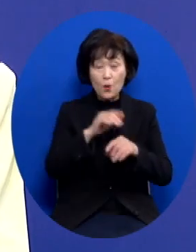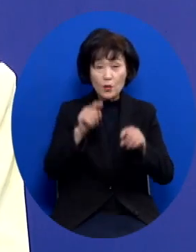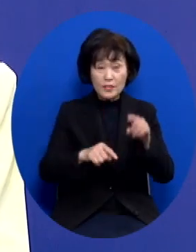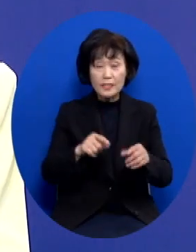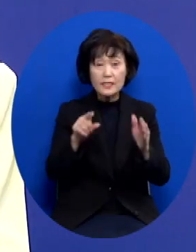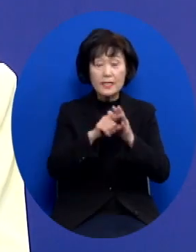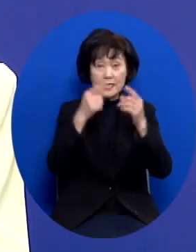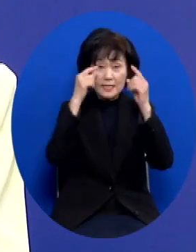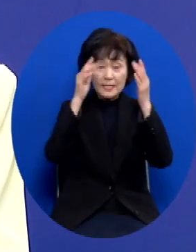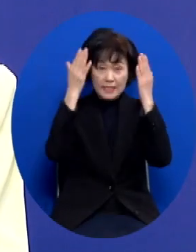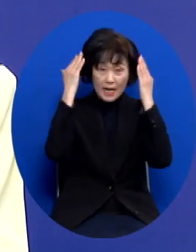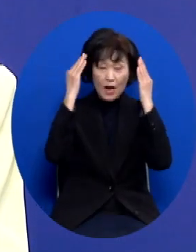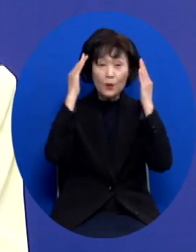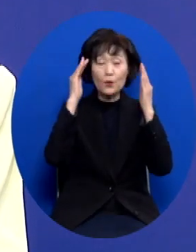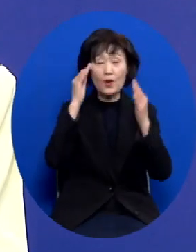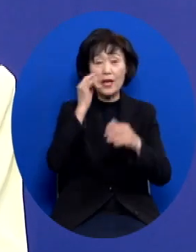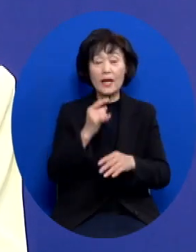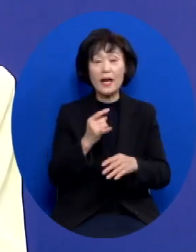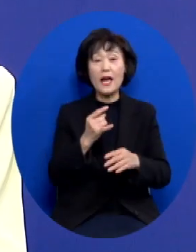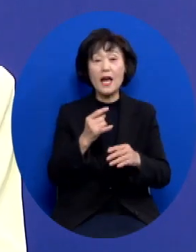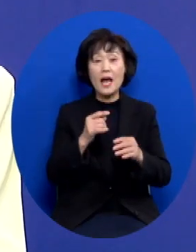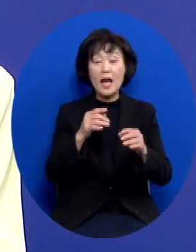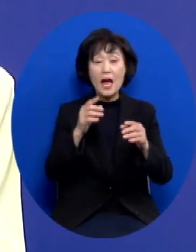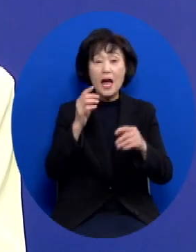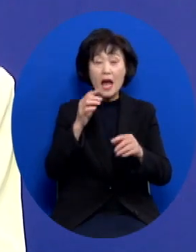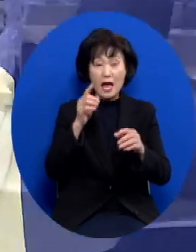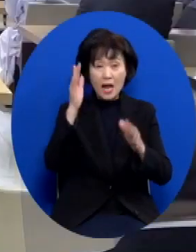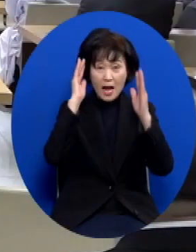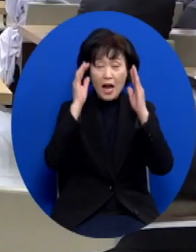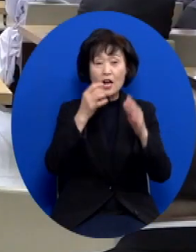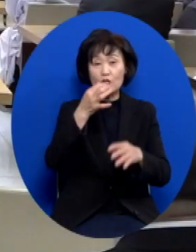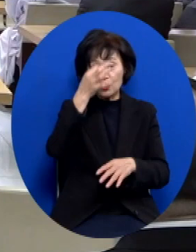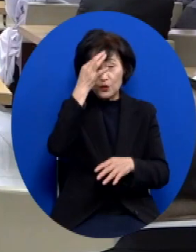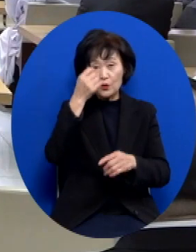한국실천신학회가 87회 정기학술대회를 개최했습니다.